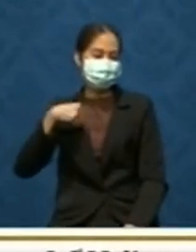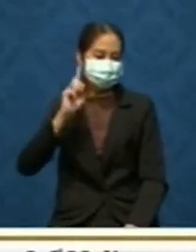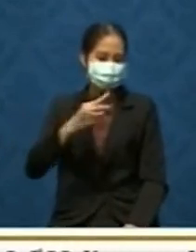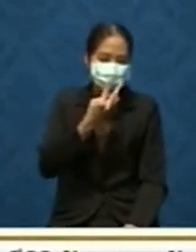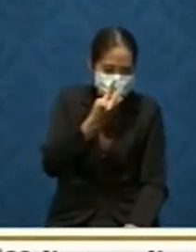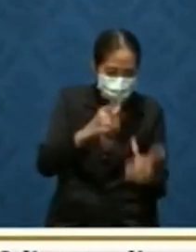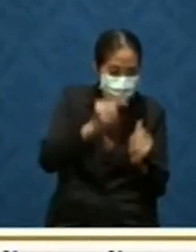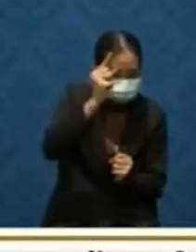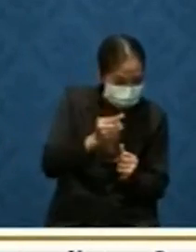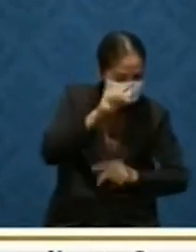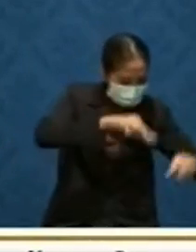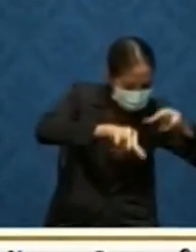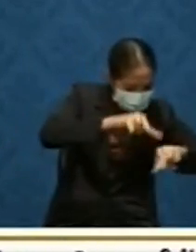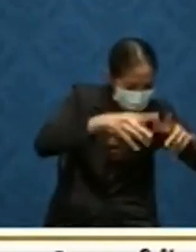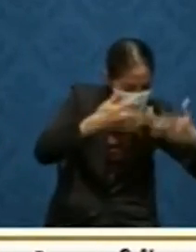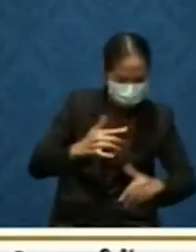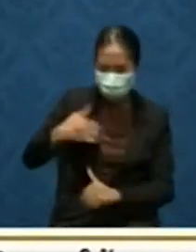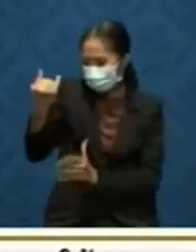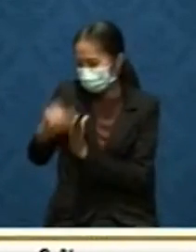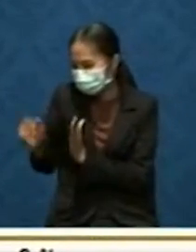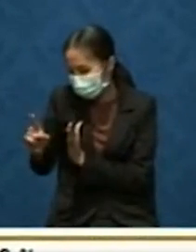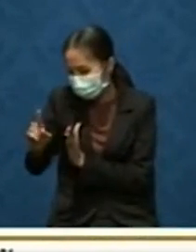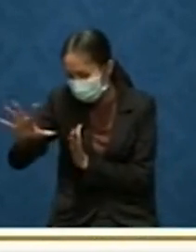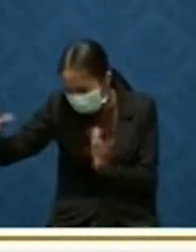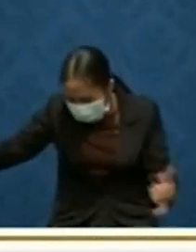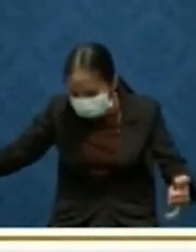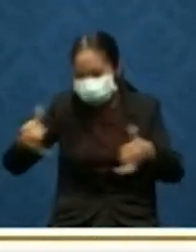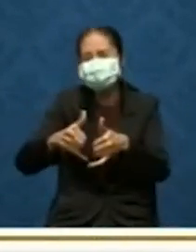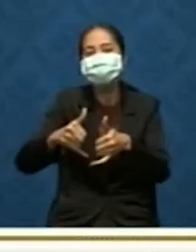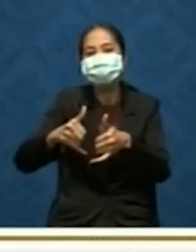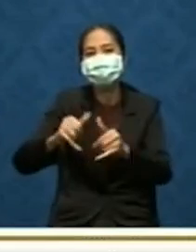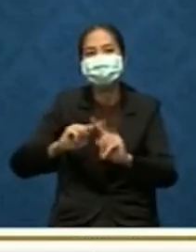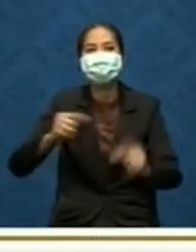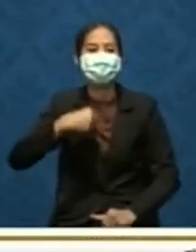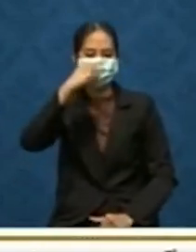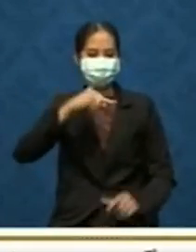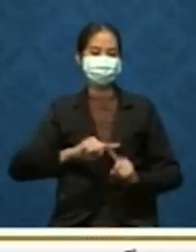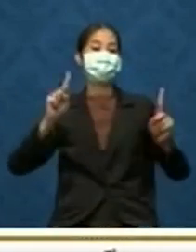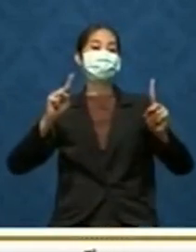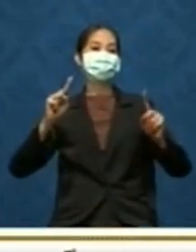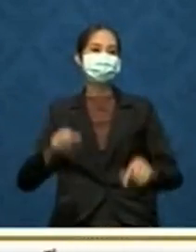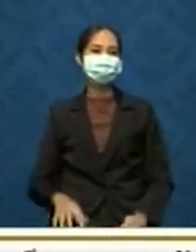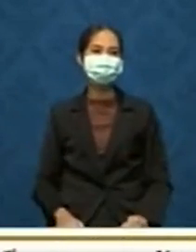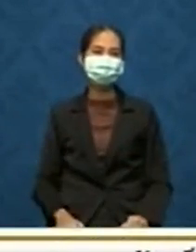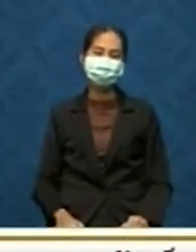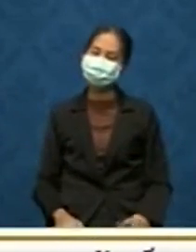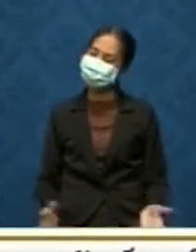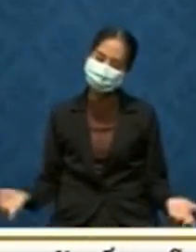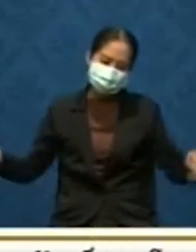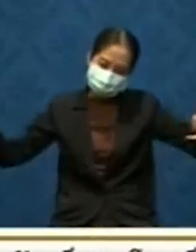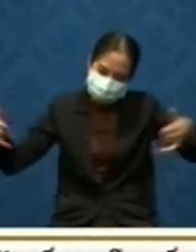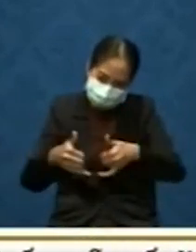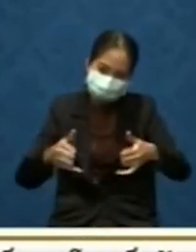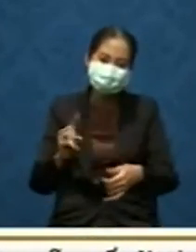ก่อนแล้วค่อยมาหาผู้รับผิดรับผิดแล้วค่อยปรองดองสมานฉันของประเทศไทยกับการปรองดองครั้งแรกสมัยรัชกาล